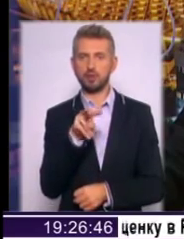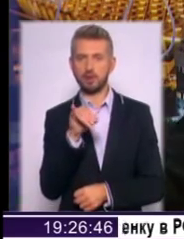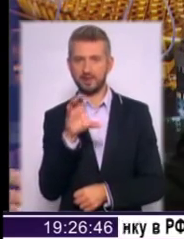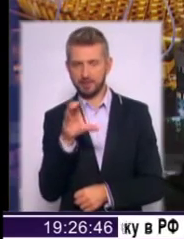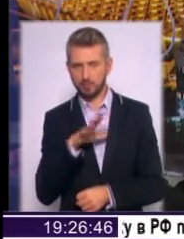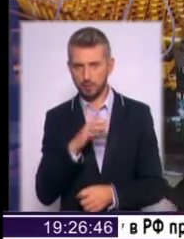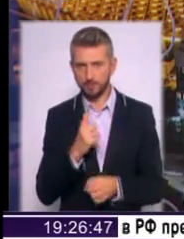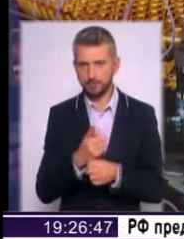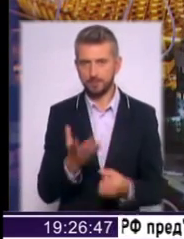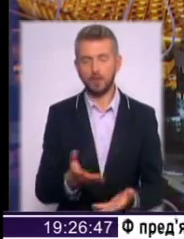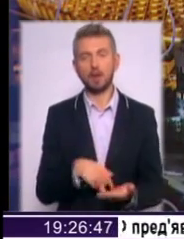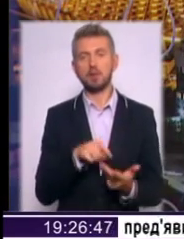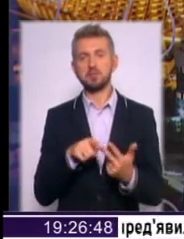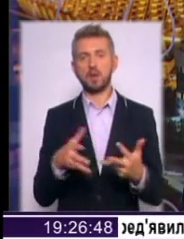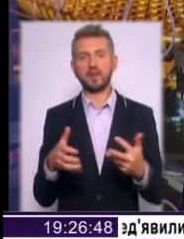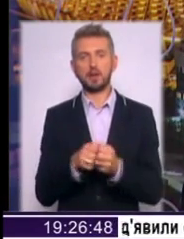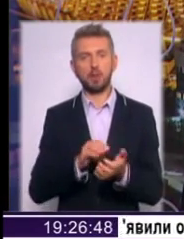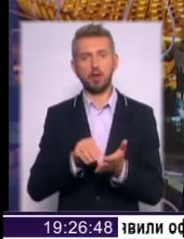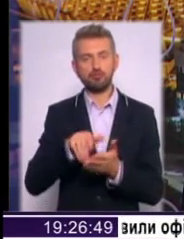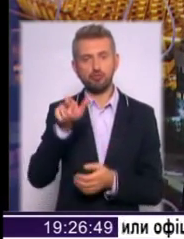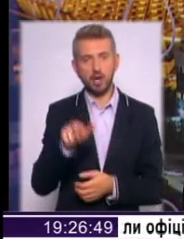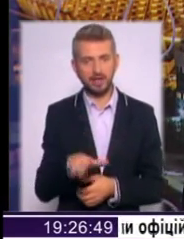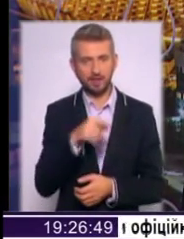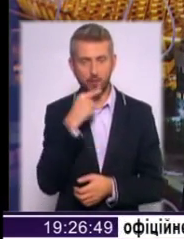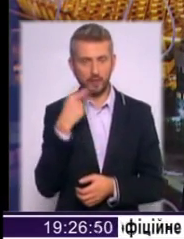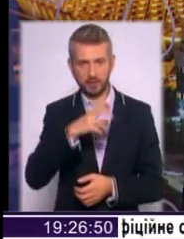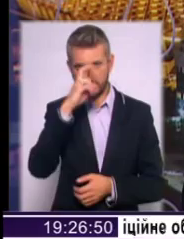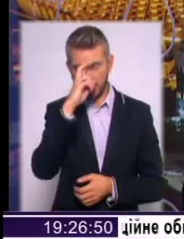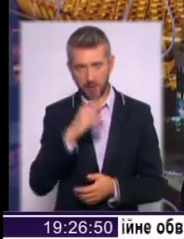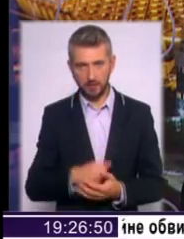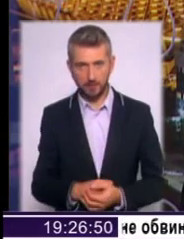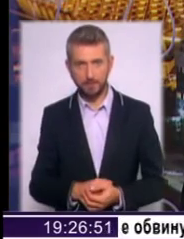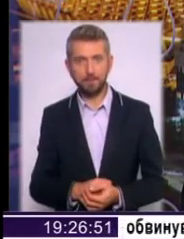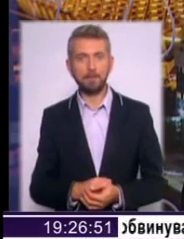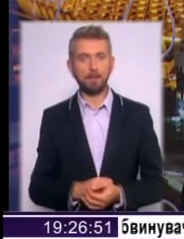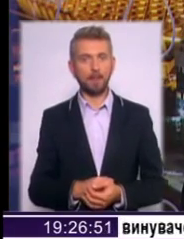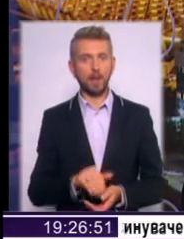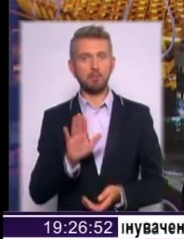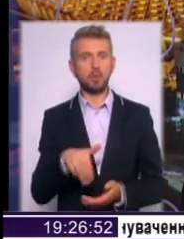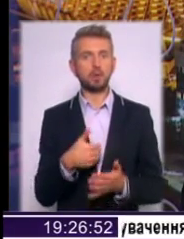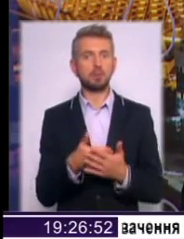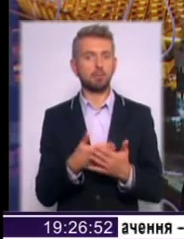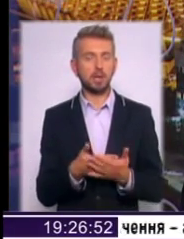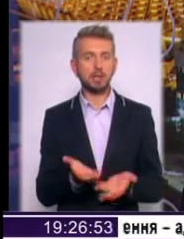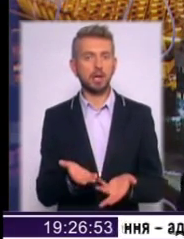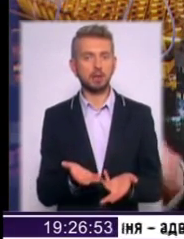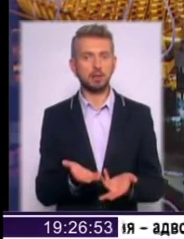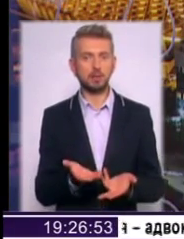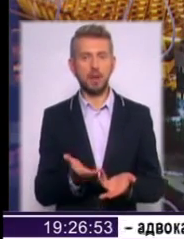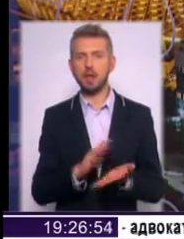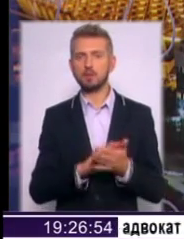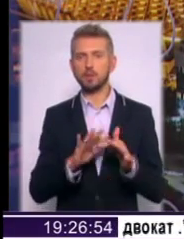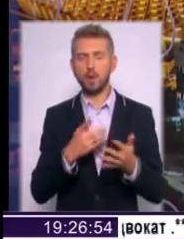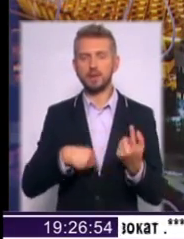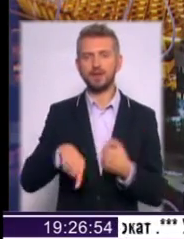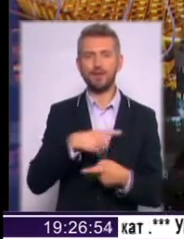Потім затримання журналіста у Російській Федерації. Потім, наприклад, ситуація